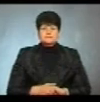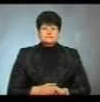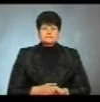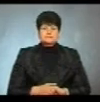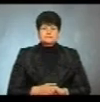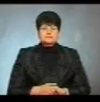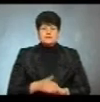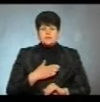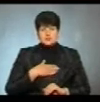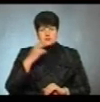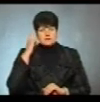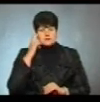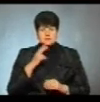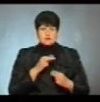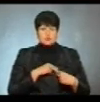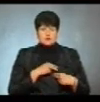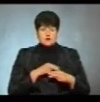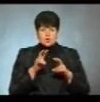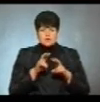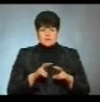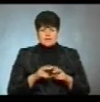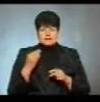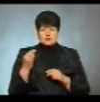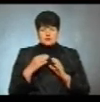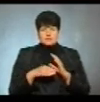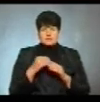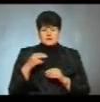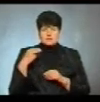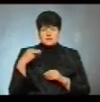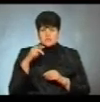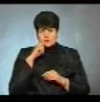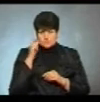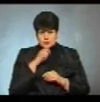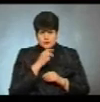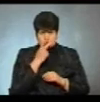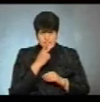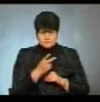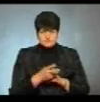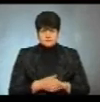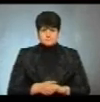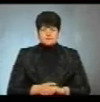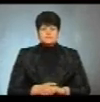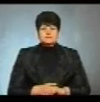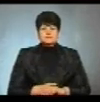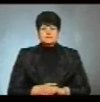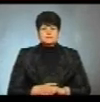Наші київські колеги дослідили історію виборів президента України. Пропоную переглянути